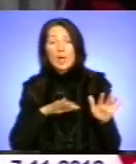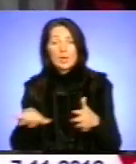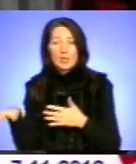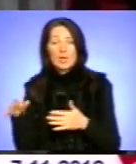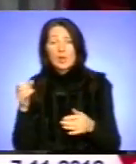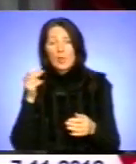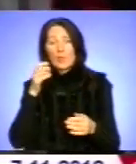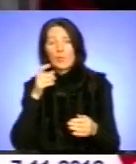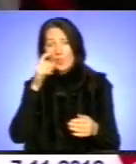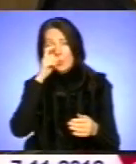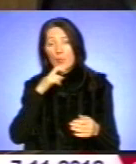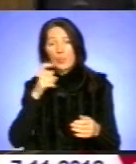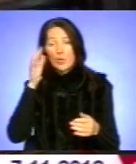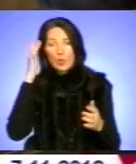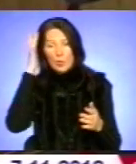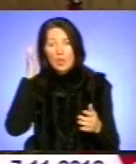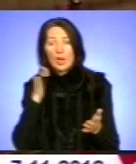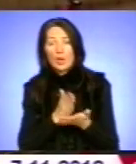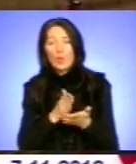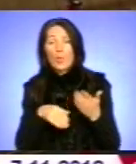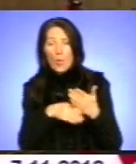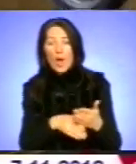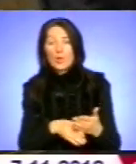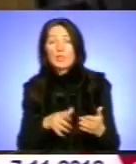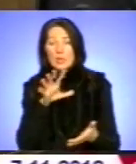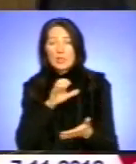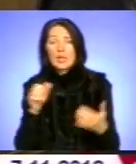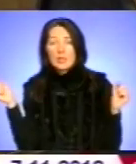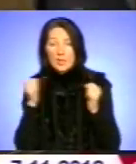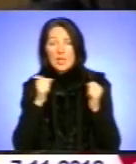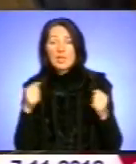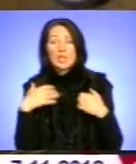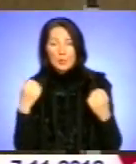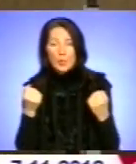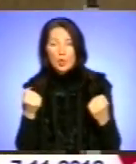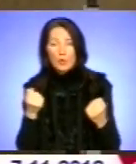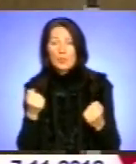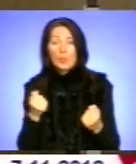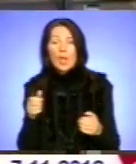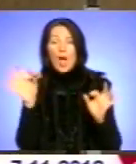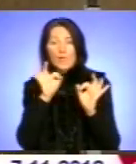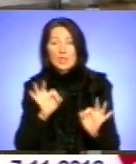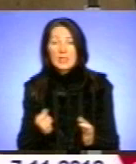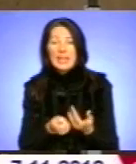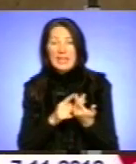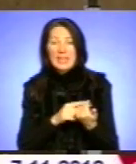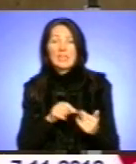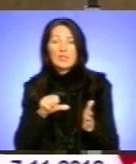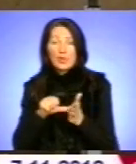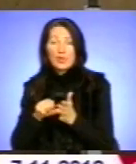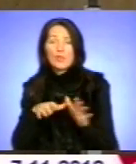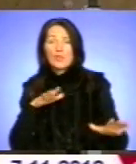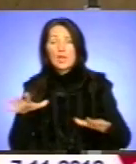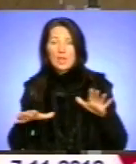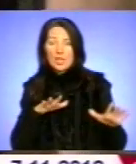заняття спортом. Недарма ж у спортсменів не буває депресій, а восени кількість відвідувачів тренажерних залів збільшується. Кожен